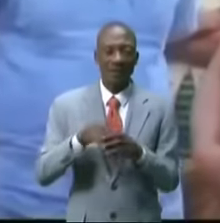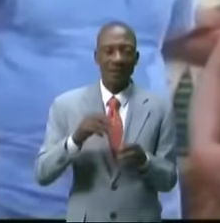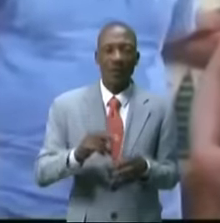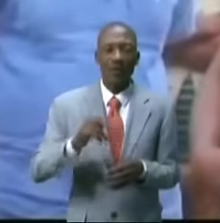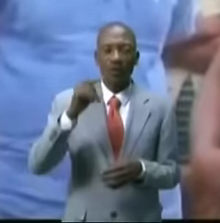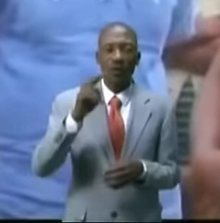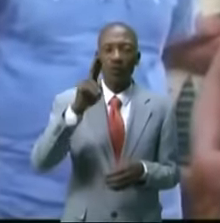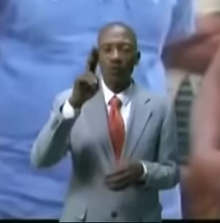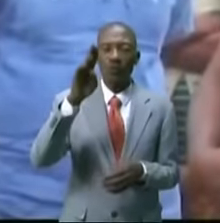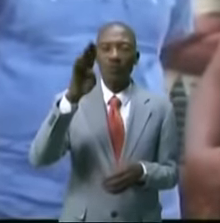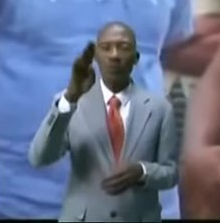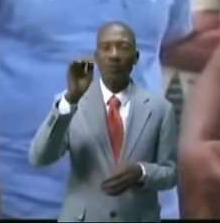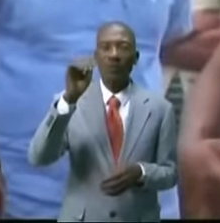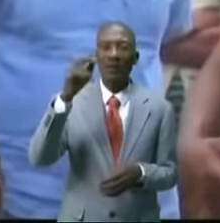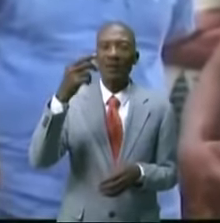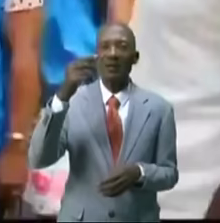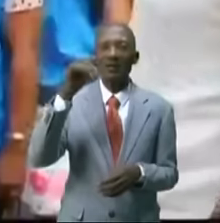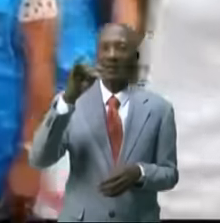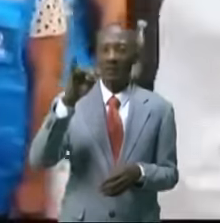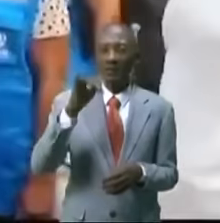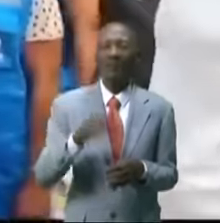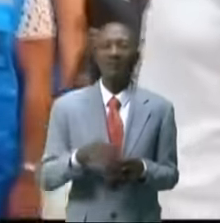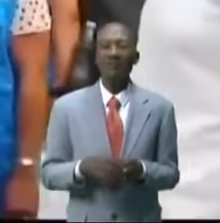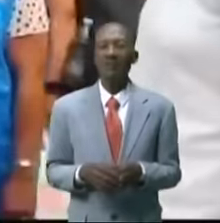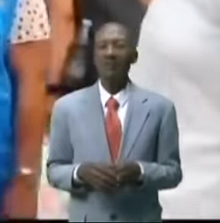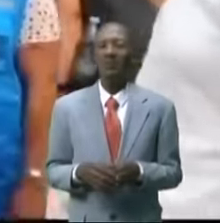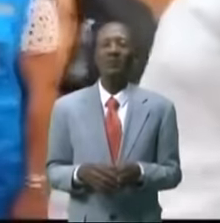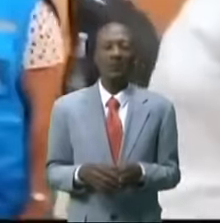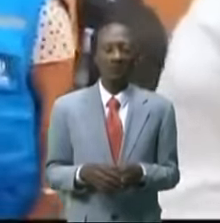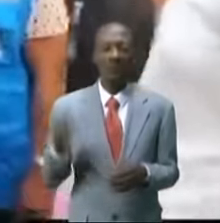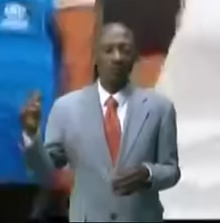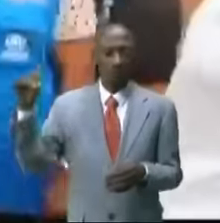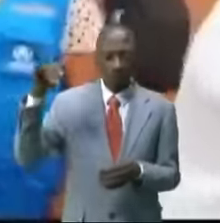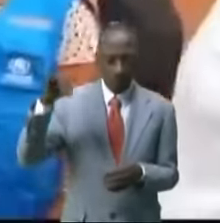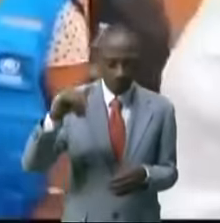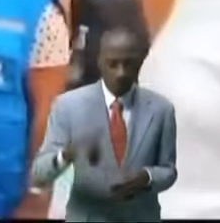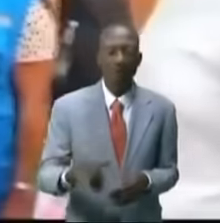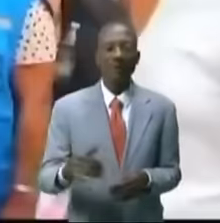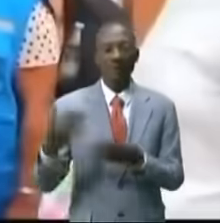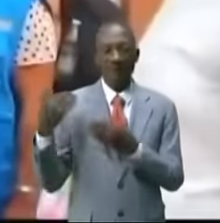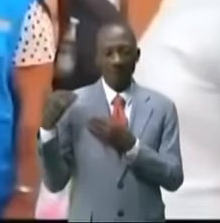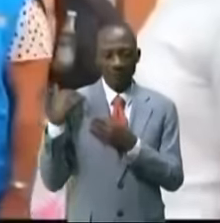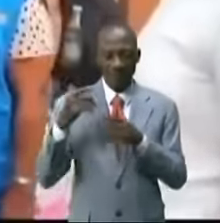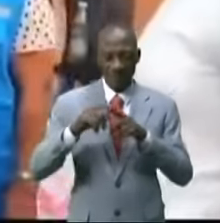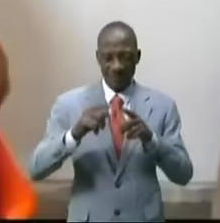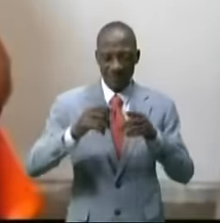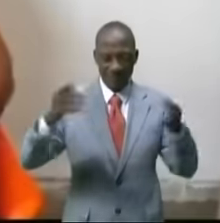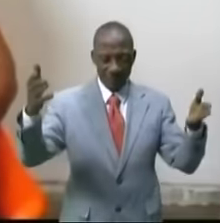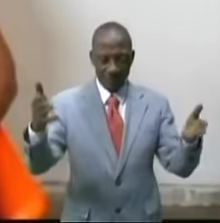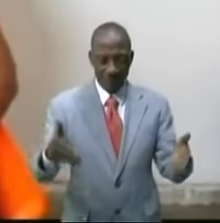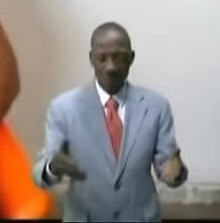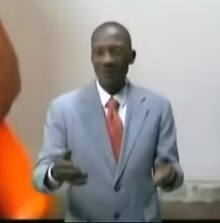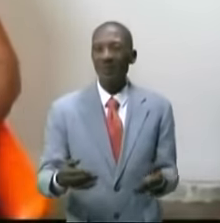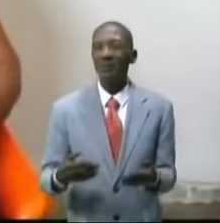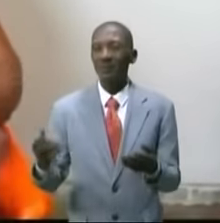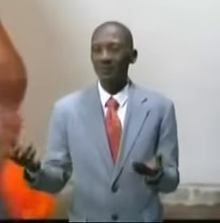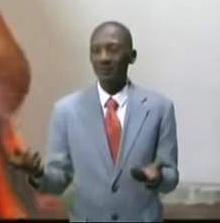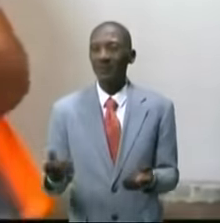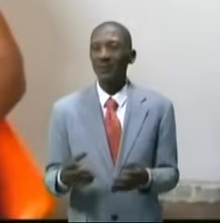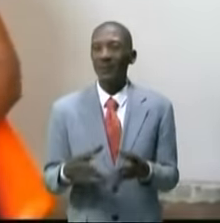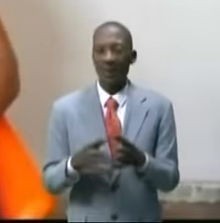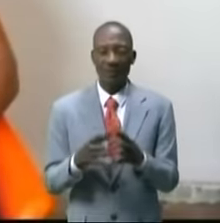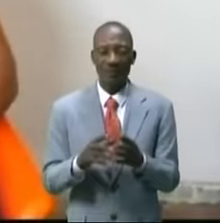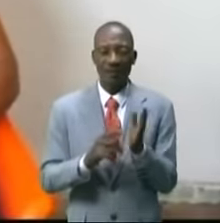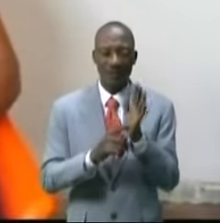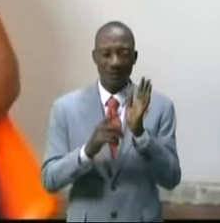M. Neville, respectivement, chef de bureau du ACR et de la CENI. Après son installation, Mme la représentante du